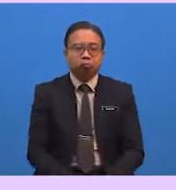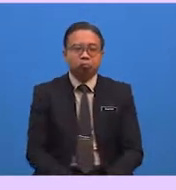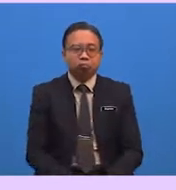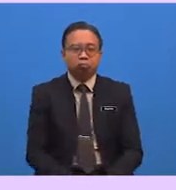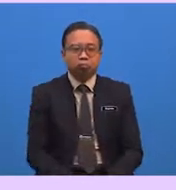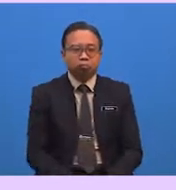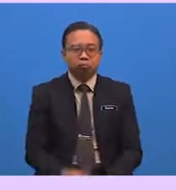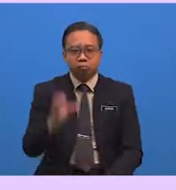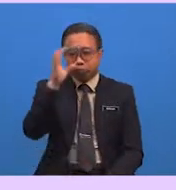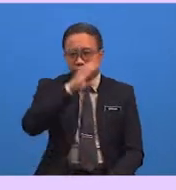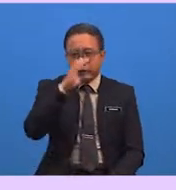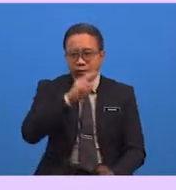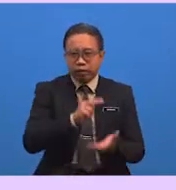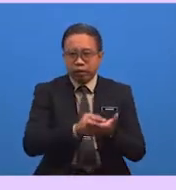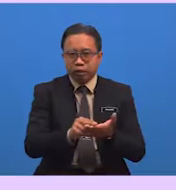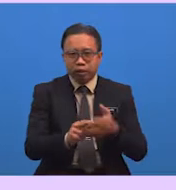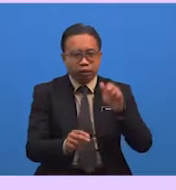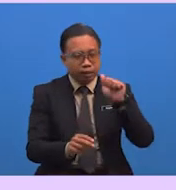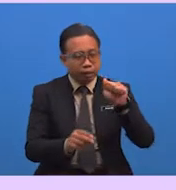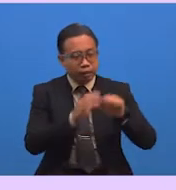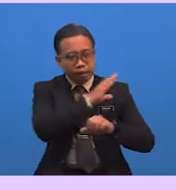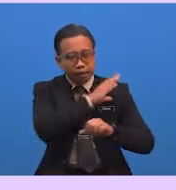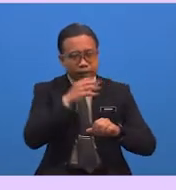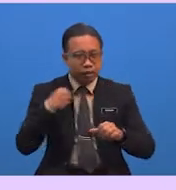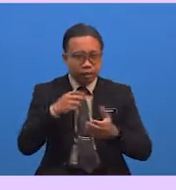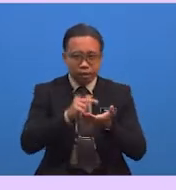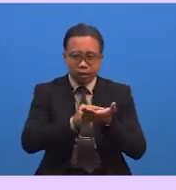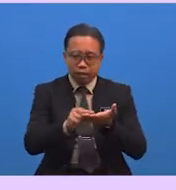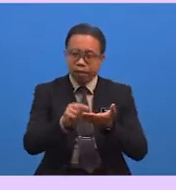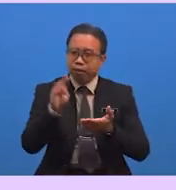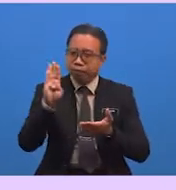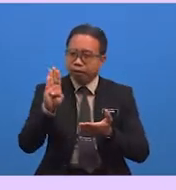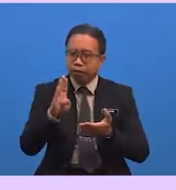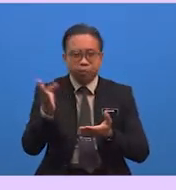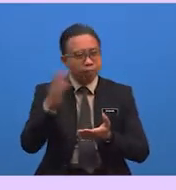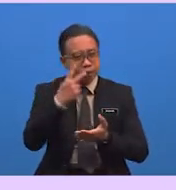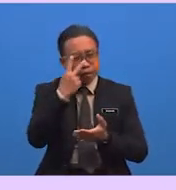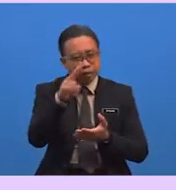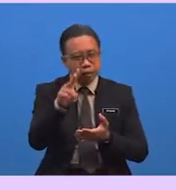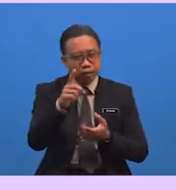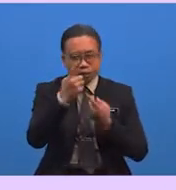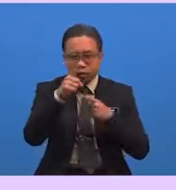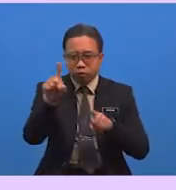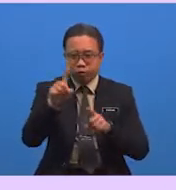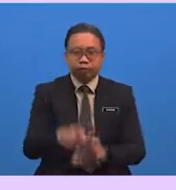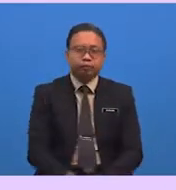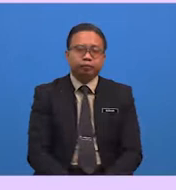skrin. Cari nilai A dan B. Mari kita lihat